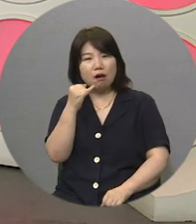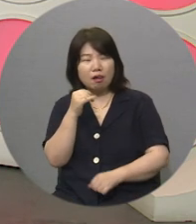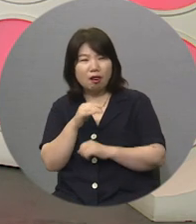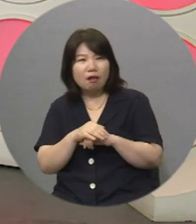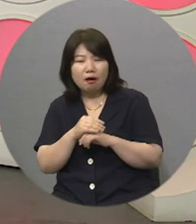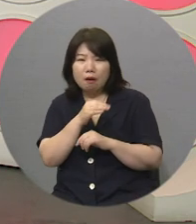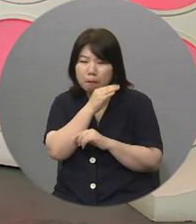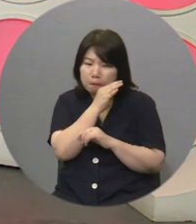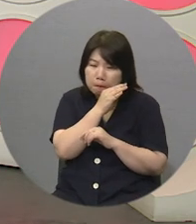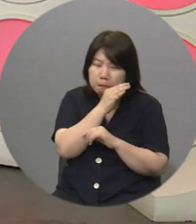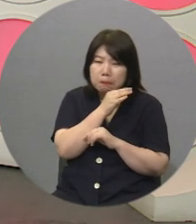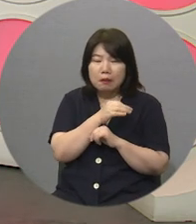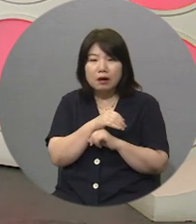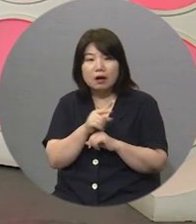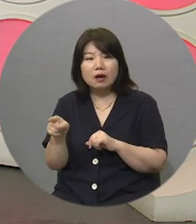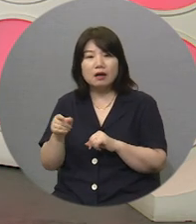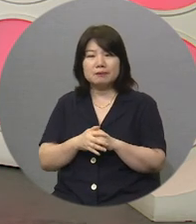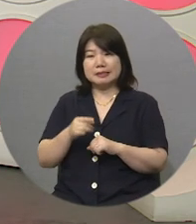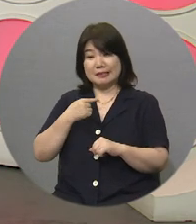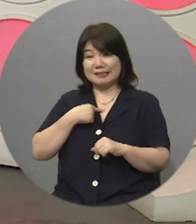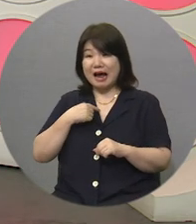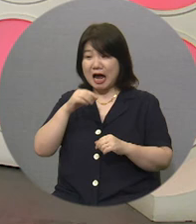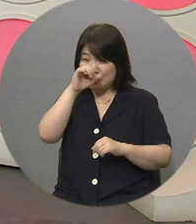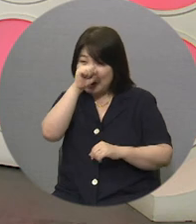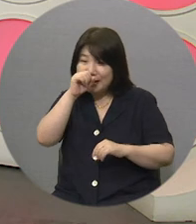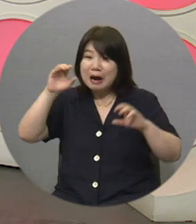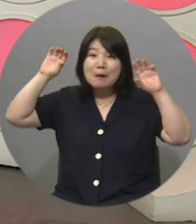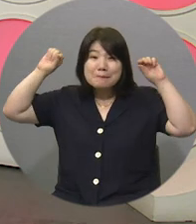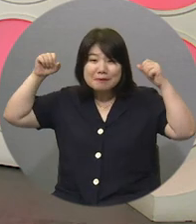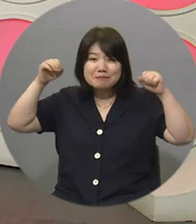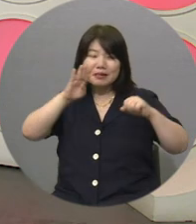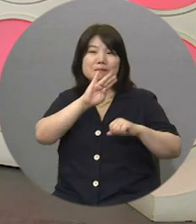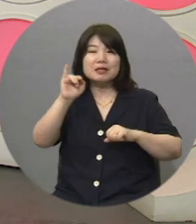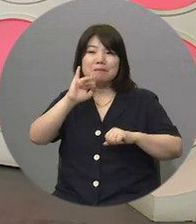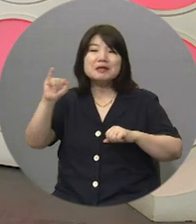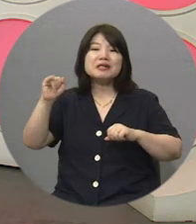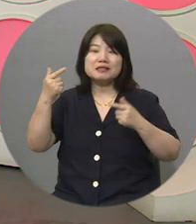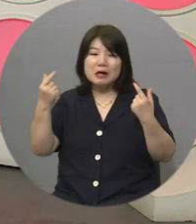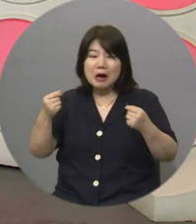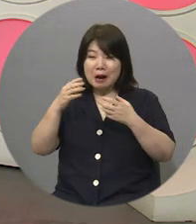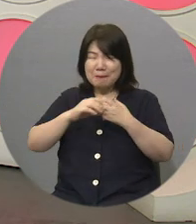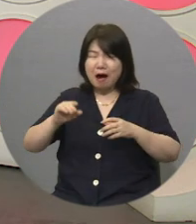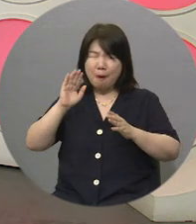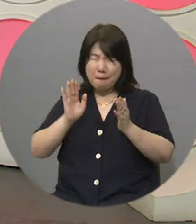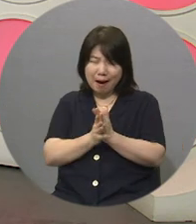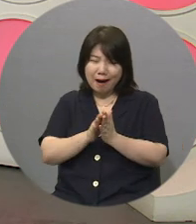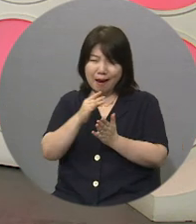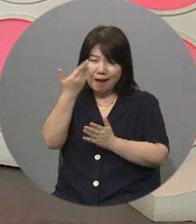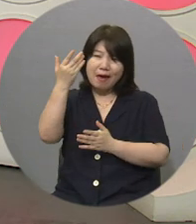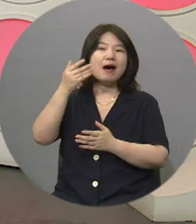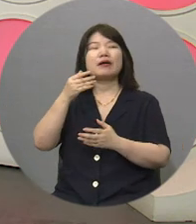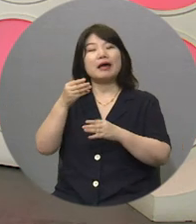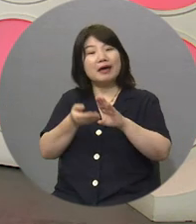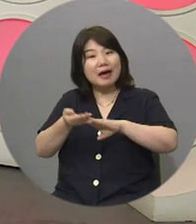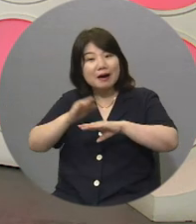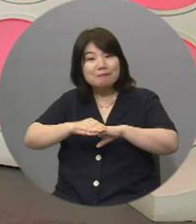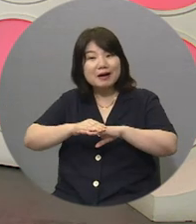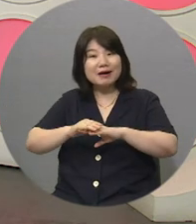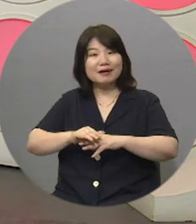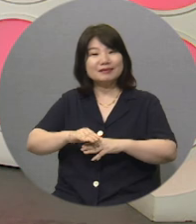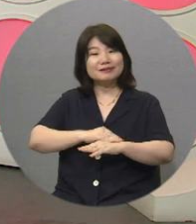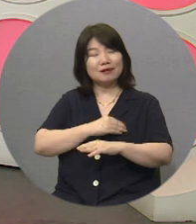좋아한 내 이름은 삐삐 롱스타킹의 삐삐처럼 화려하게 양말을 신는 것이 좋아